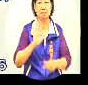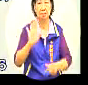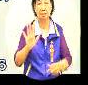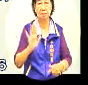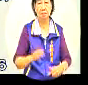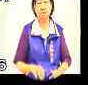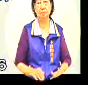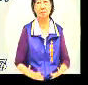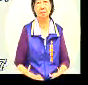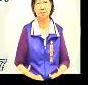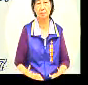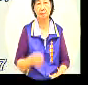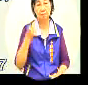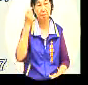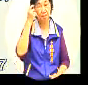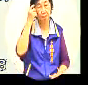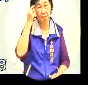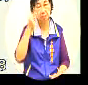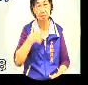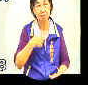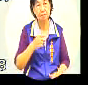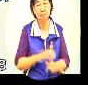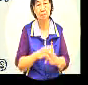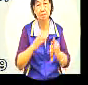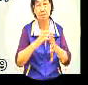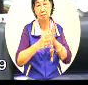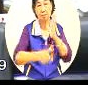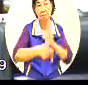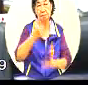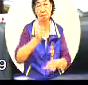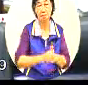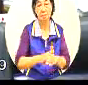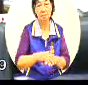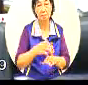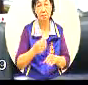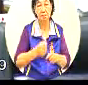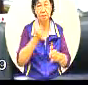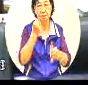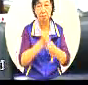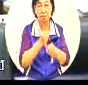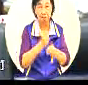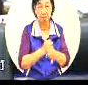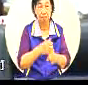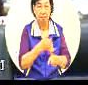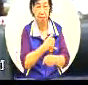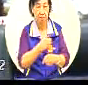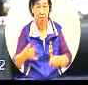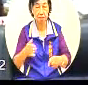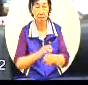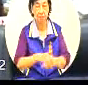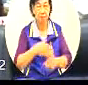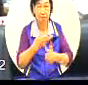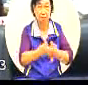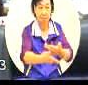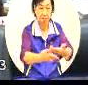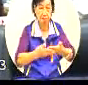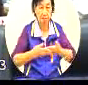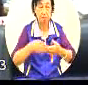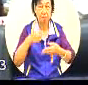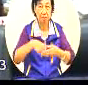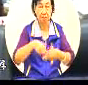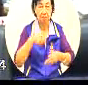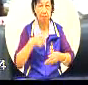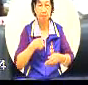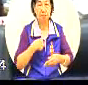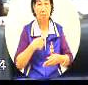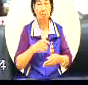我想局长可能你是不是不晓得你们的工作人员有提供这样的数据给本席，所以局长本席